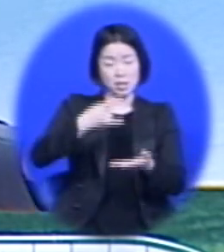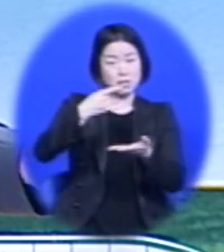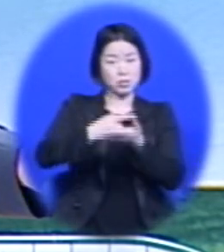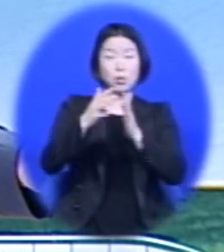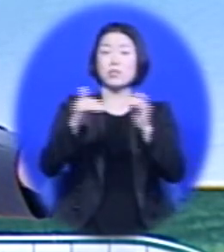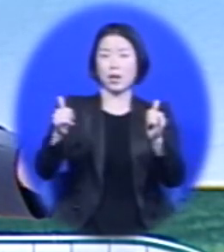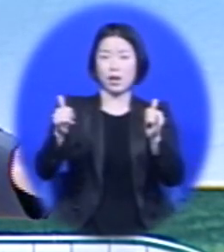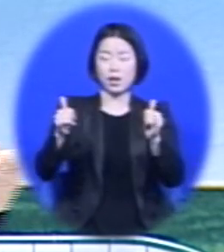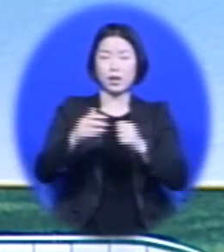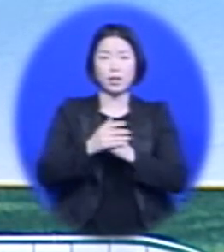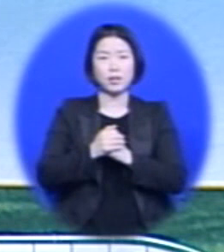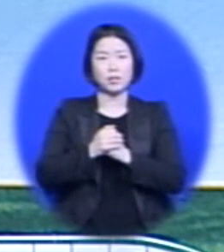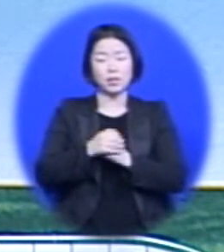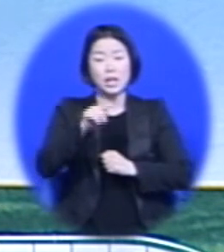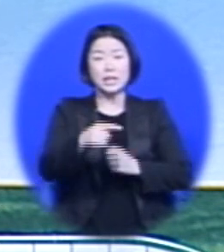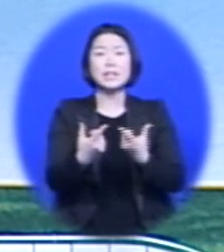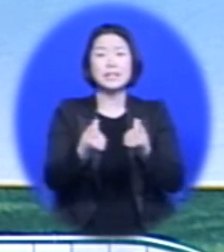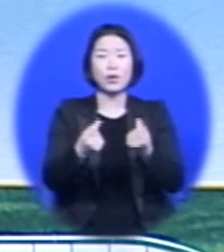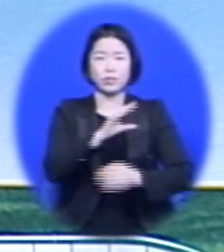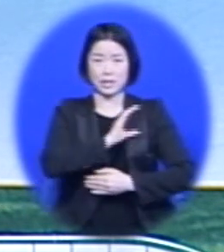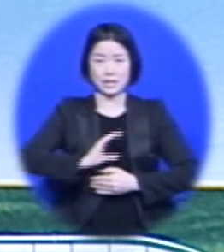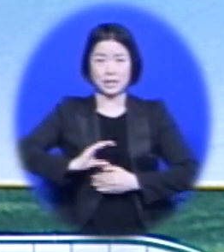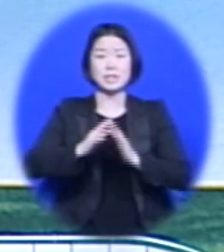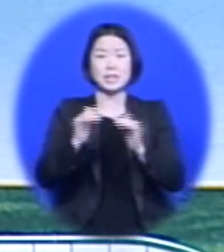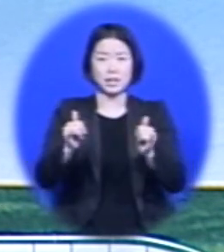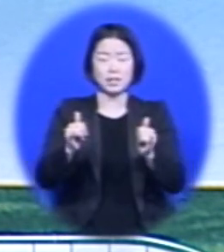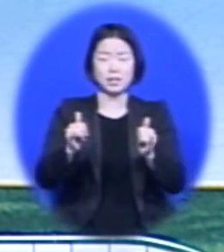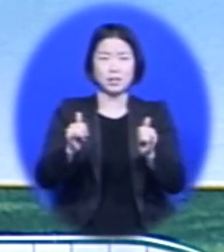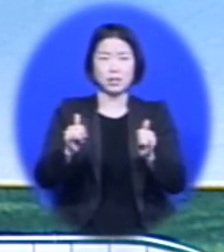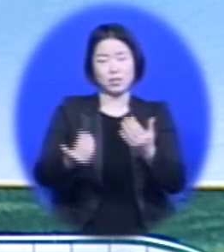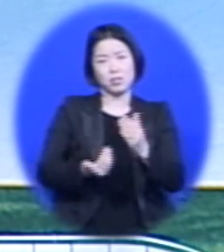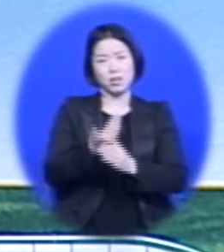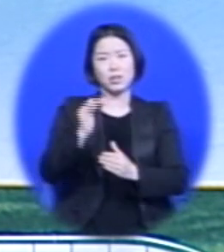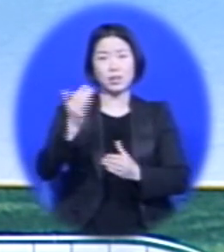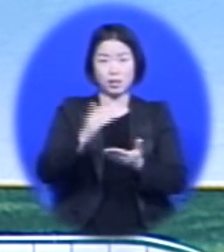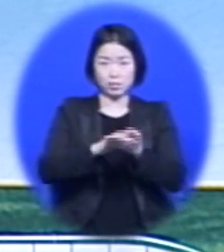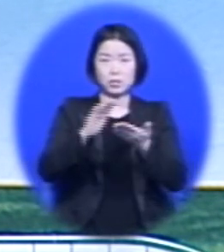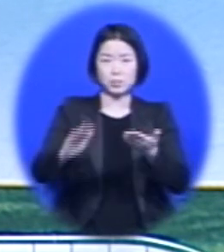자야. 이런 그리스도인들이 생겨난 겁니다.